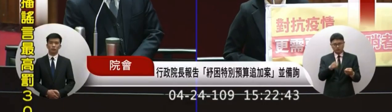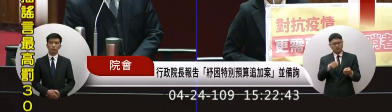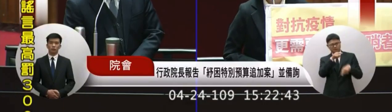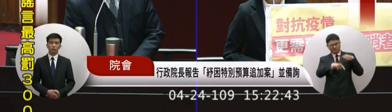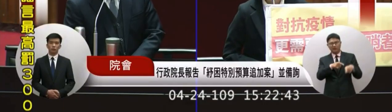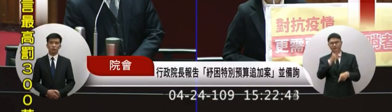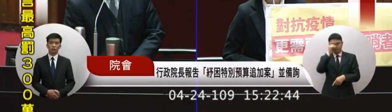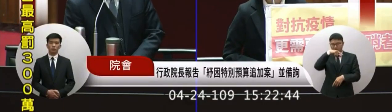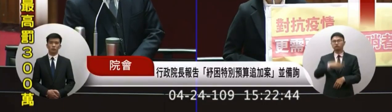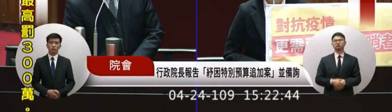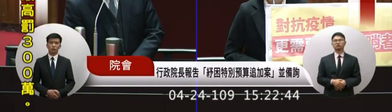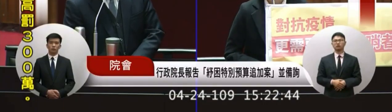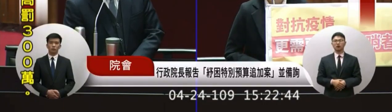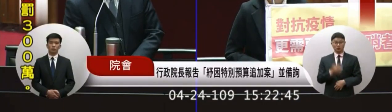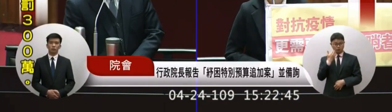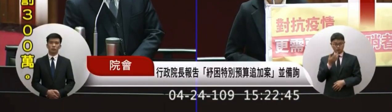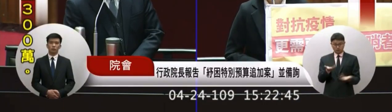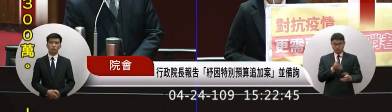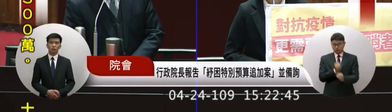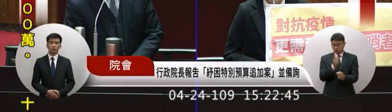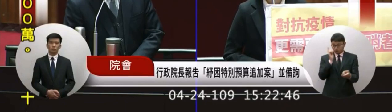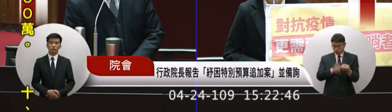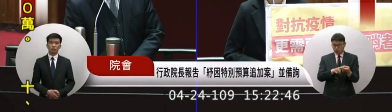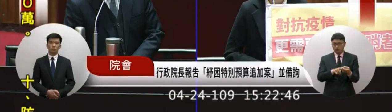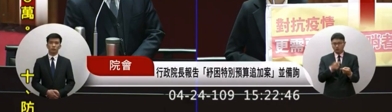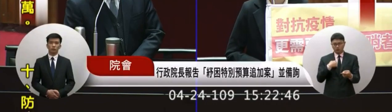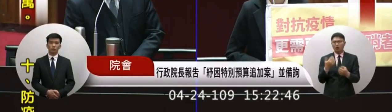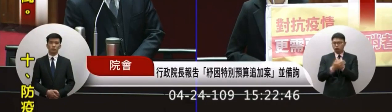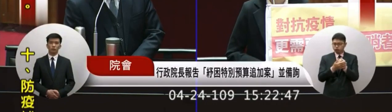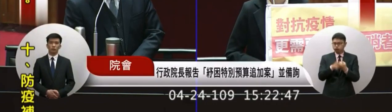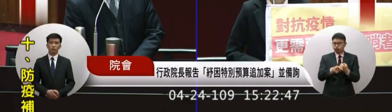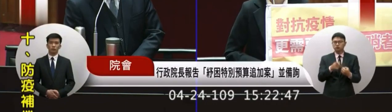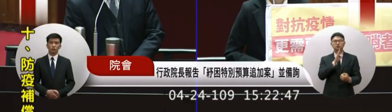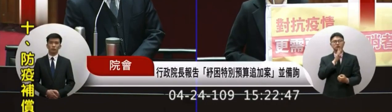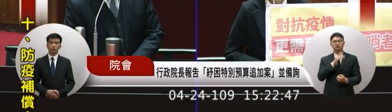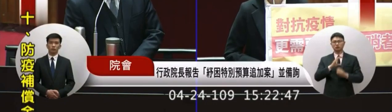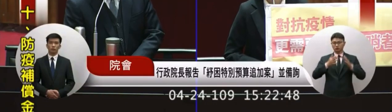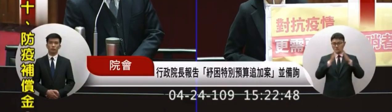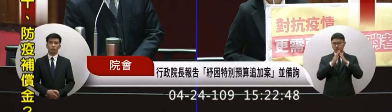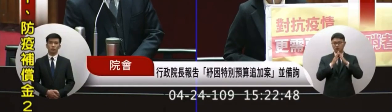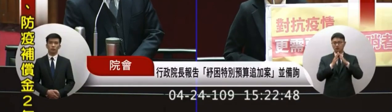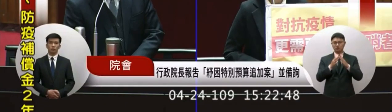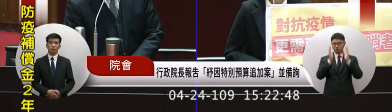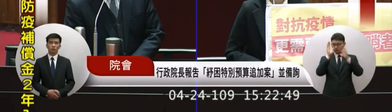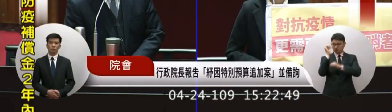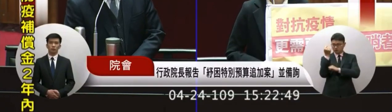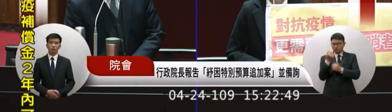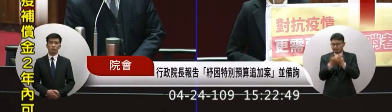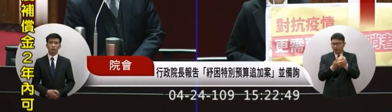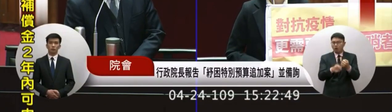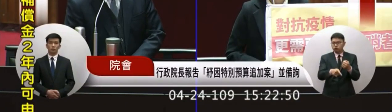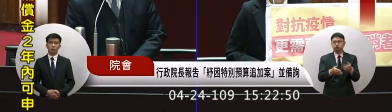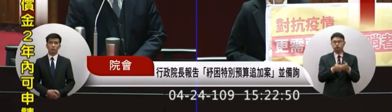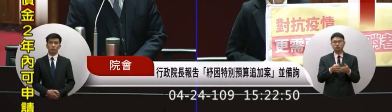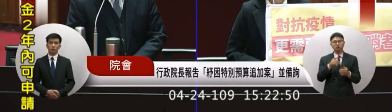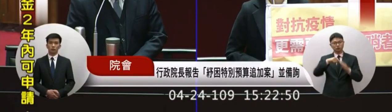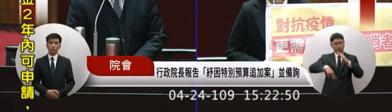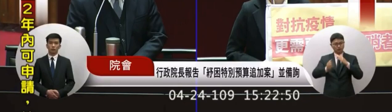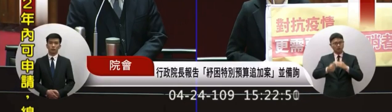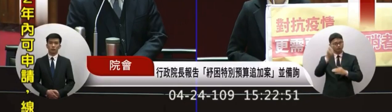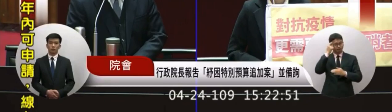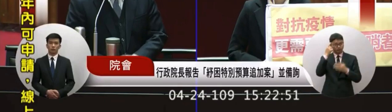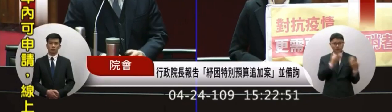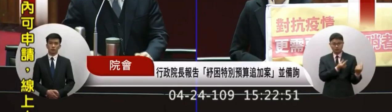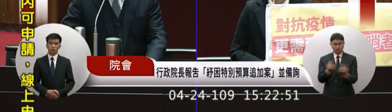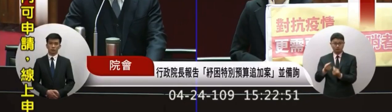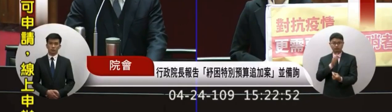欺负，做对的事情的人应该是理所当然的，这个才是国家应该保有的正义，应该要给他的正义。那我想院长的态度应该都是始终如